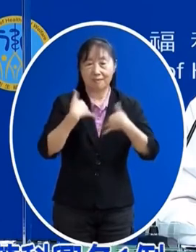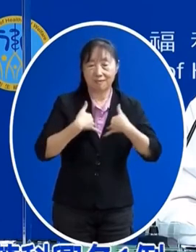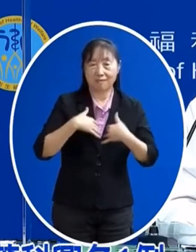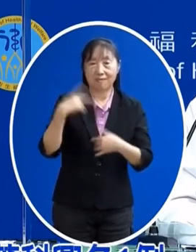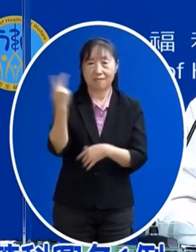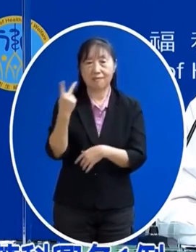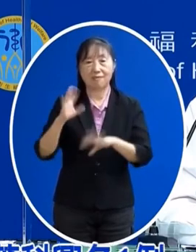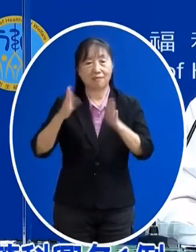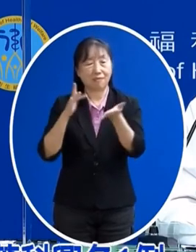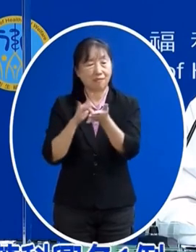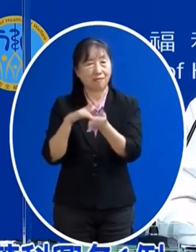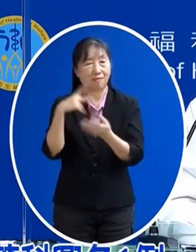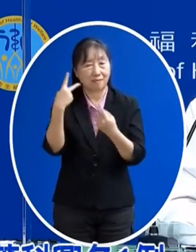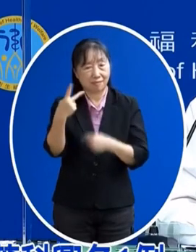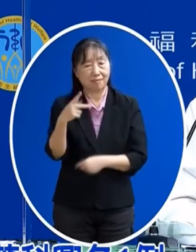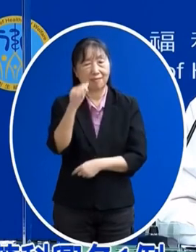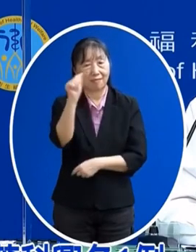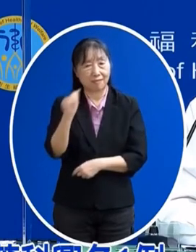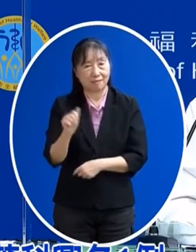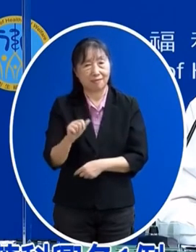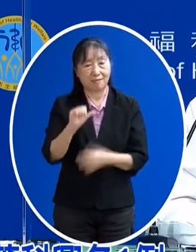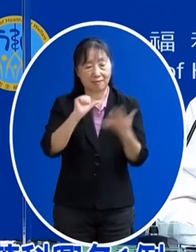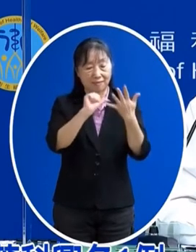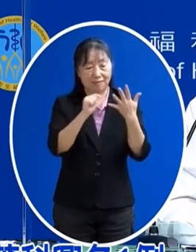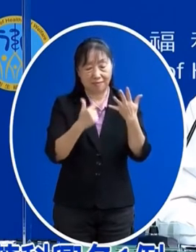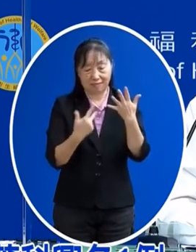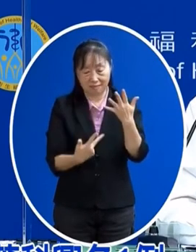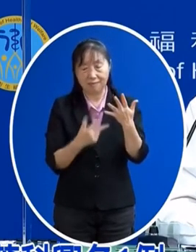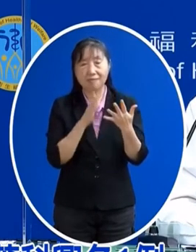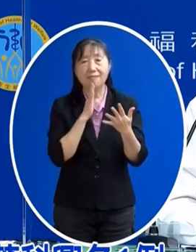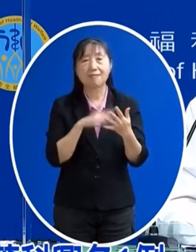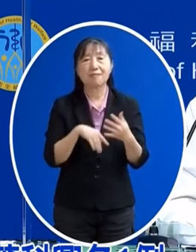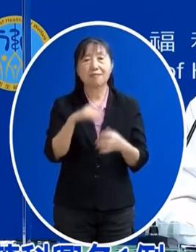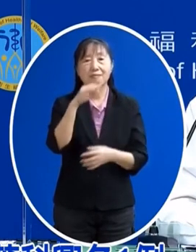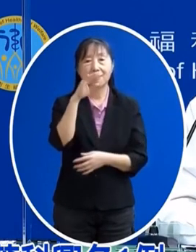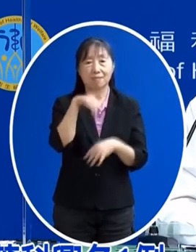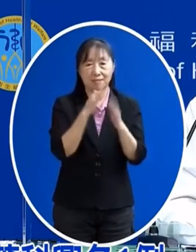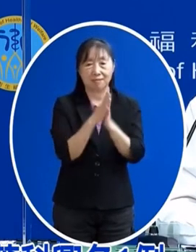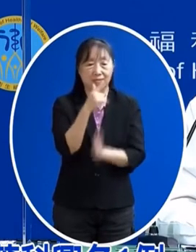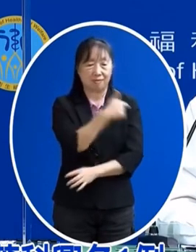跟两剂的 AZ， 那五六七的话都是接种两剂的 BNT 疫苗。